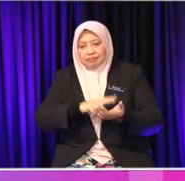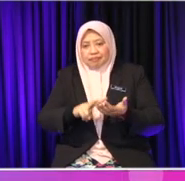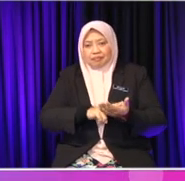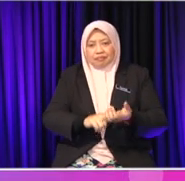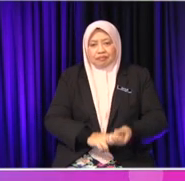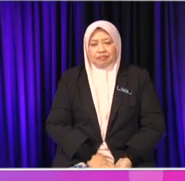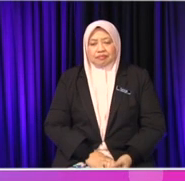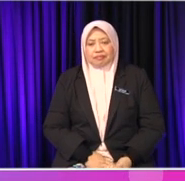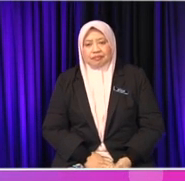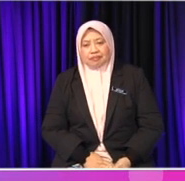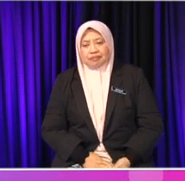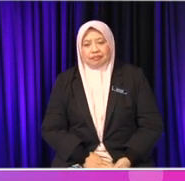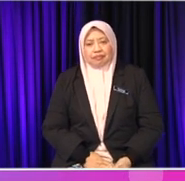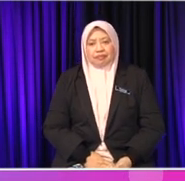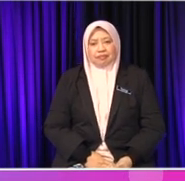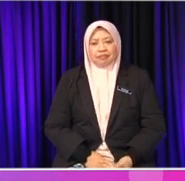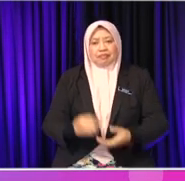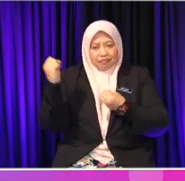oke silakan